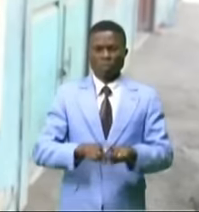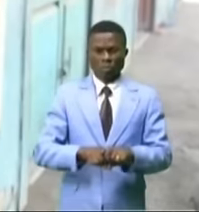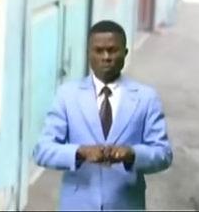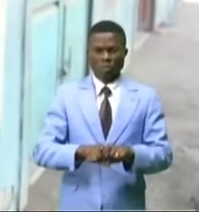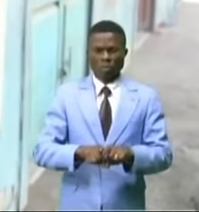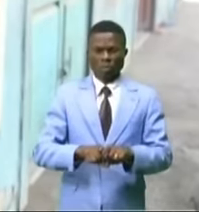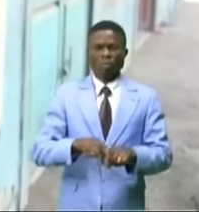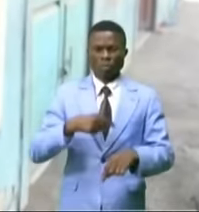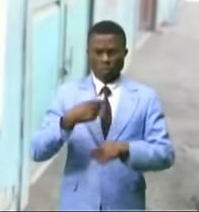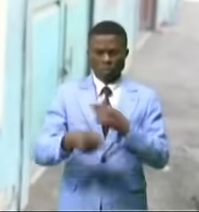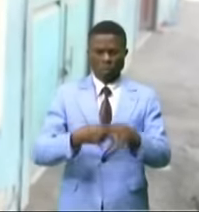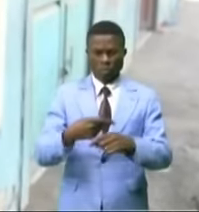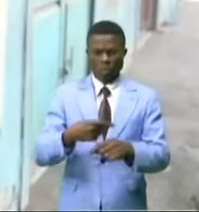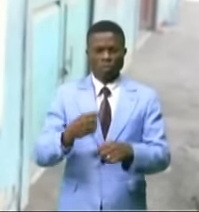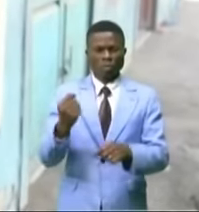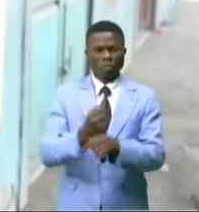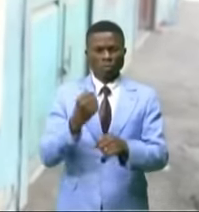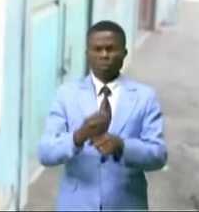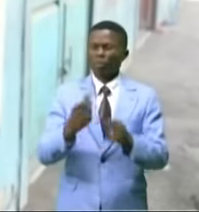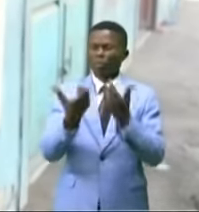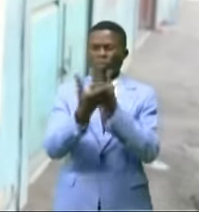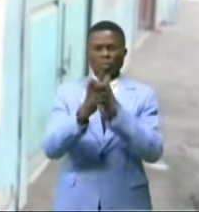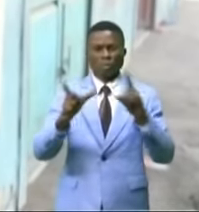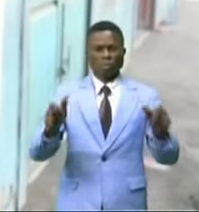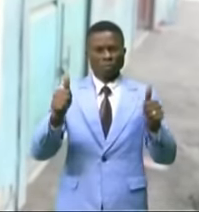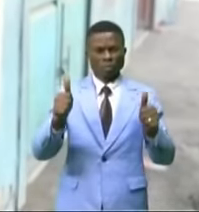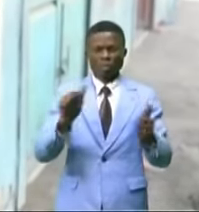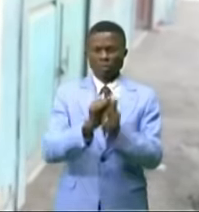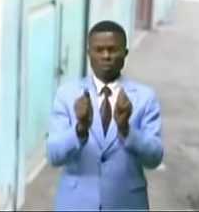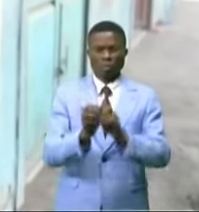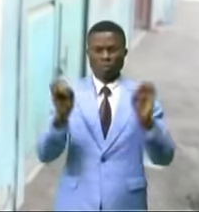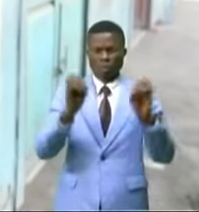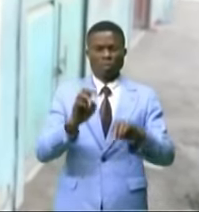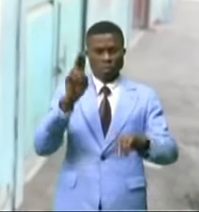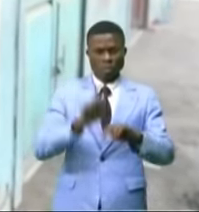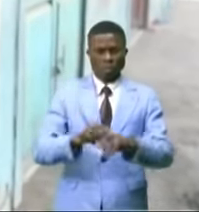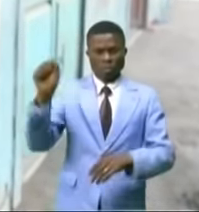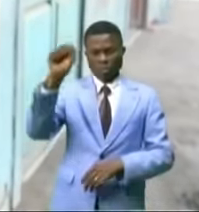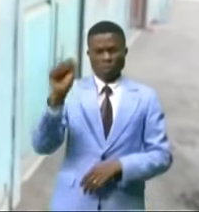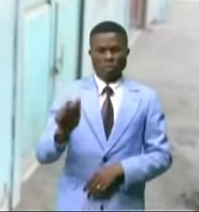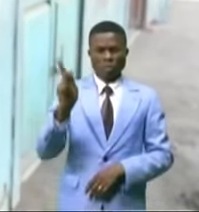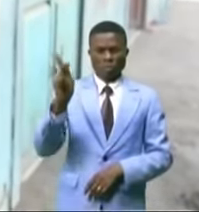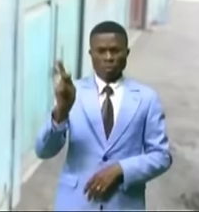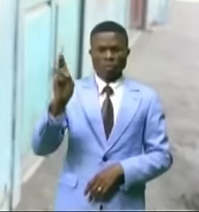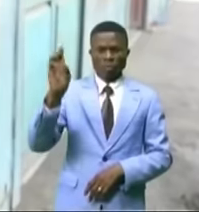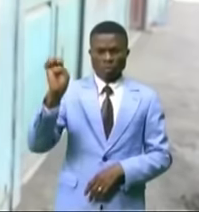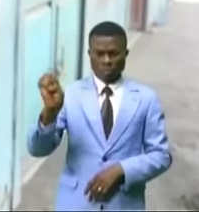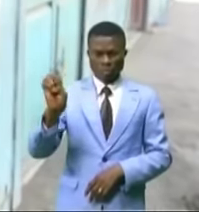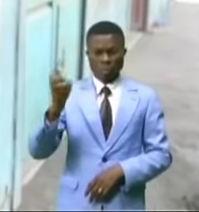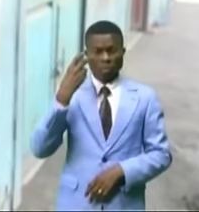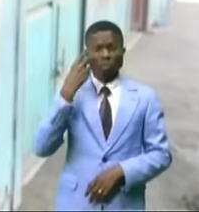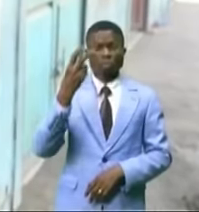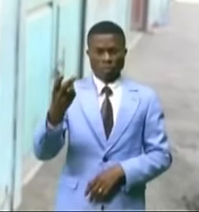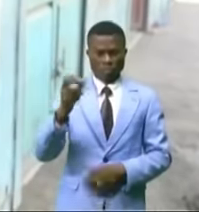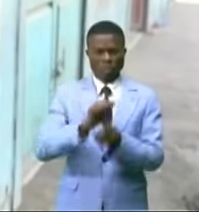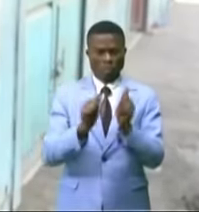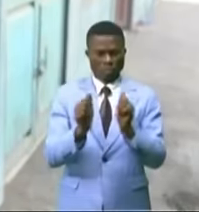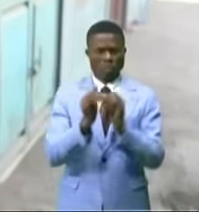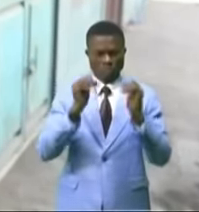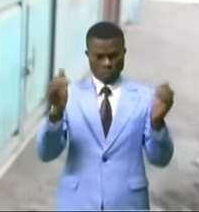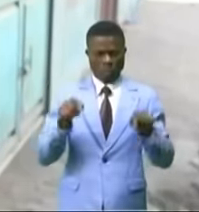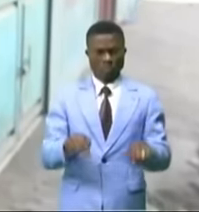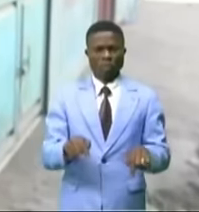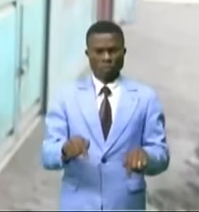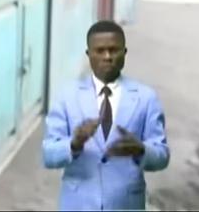vague librement, sans problème. Vous êtes à Sake. Et vous voyez que quand même la situation est calme.